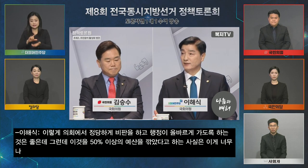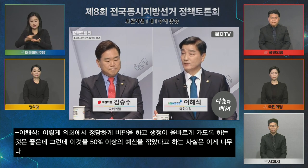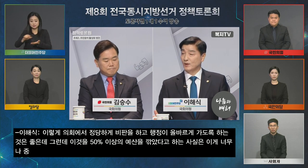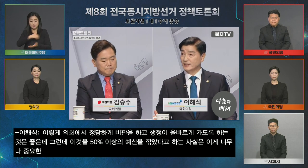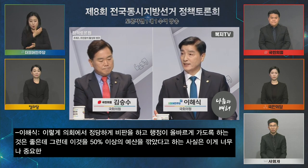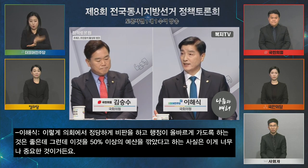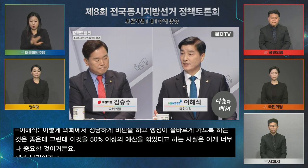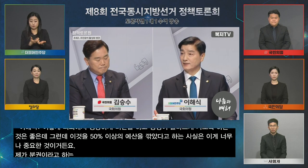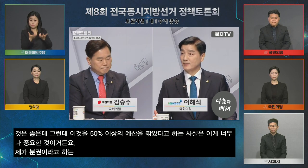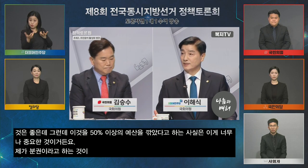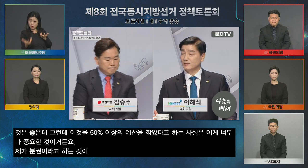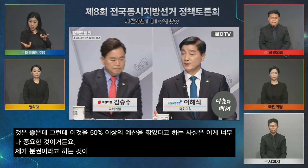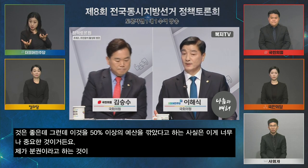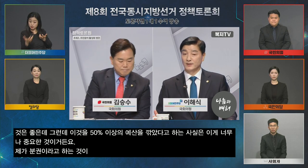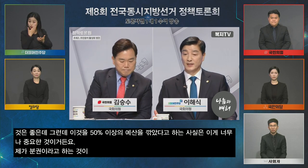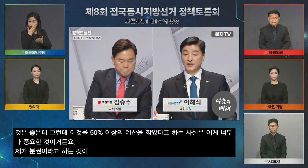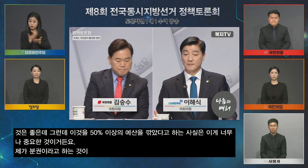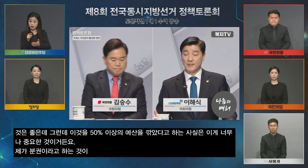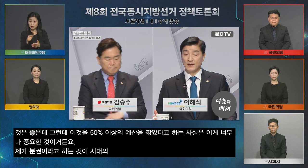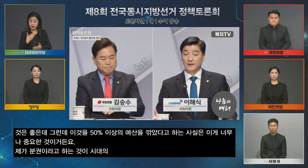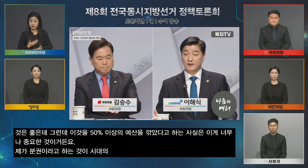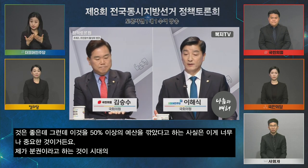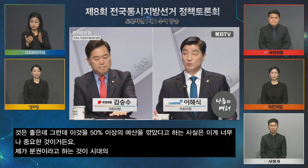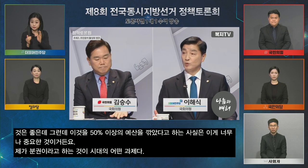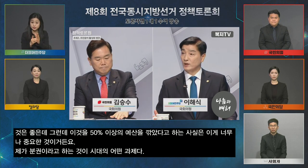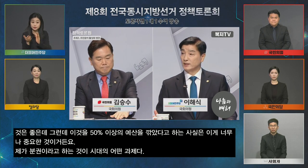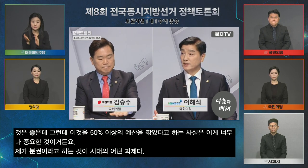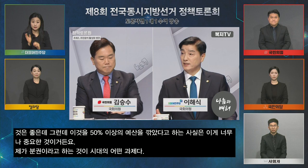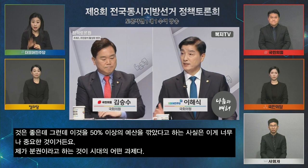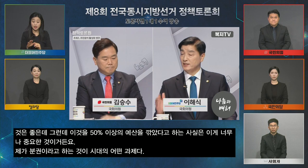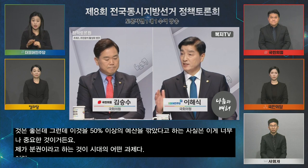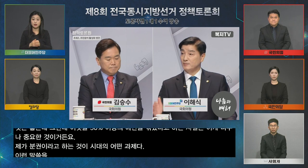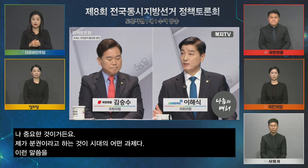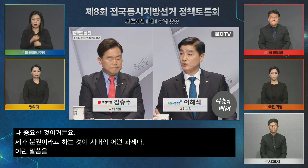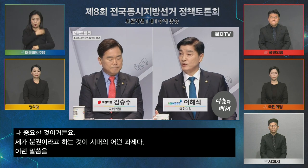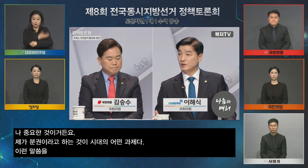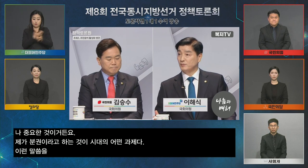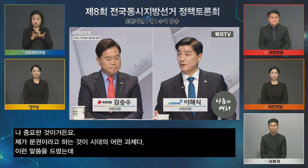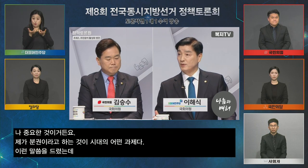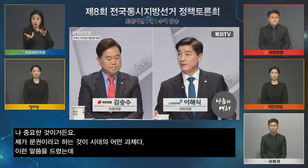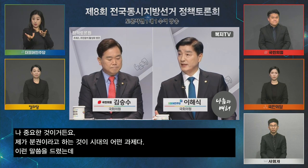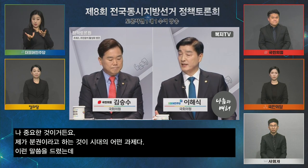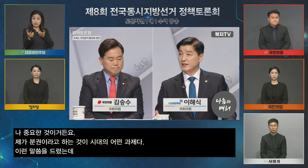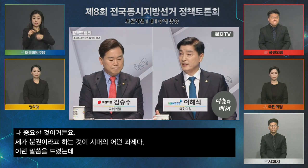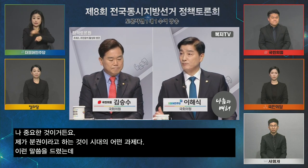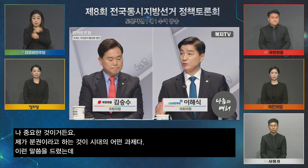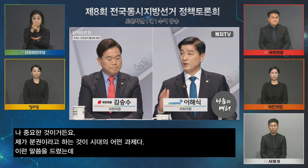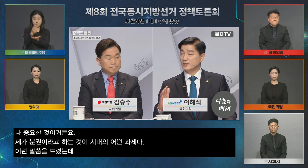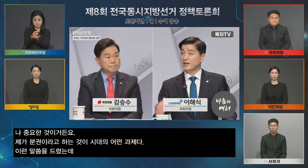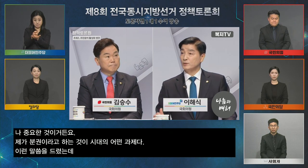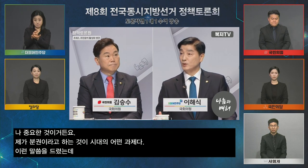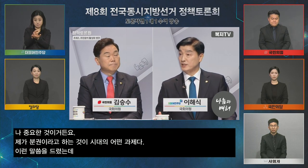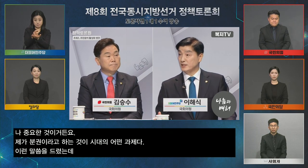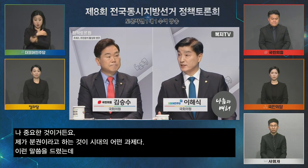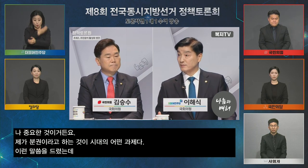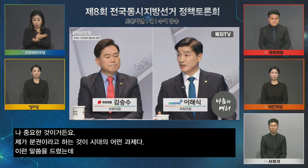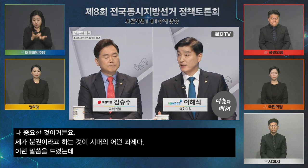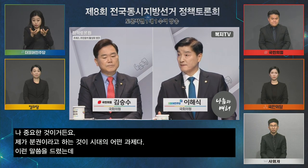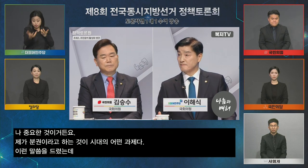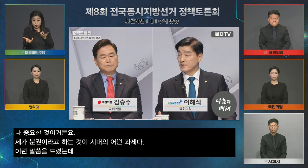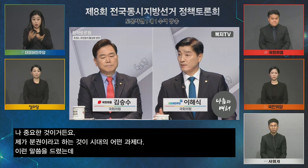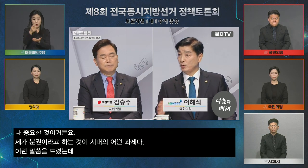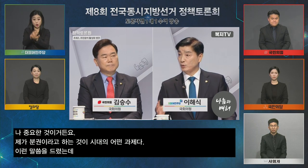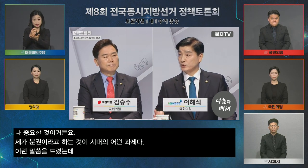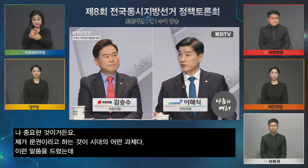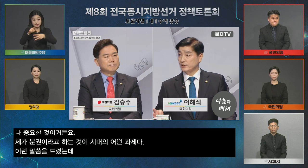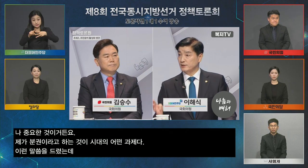시대의 어떤 과제다. 이런 말씀을 드렸는데 이 분권, 특히 지방분권특별법에 이 분권의 세 가지 원칙이 있습니다.